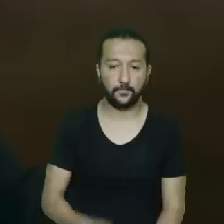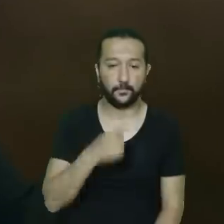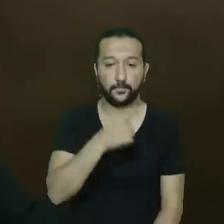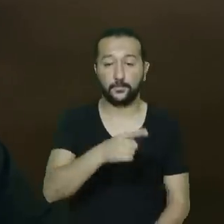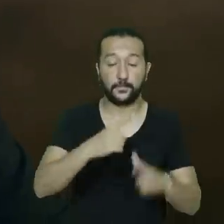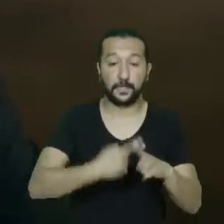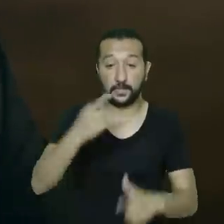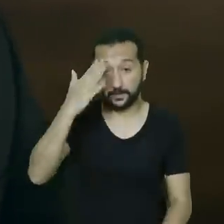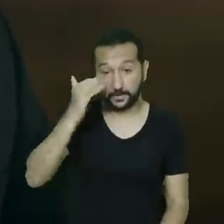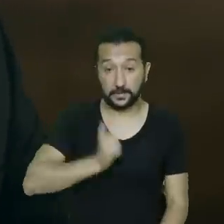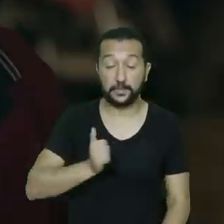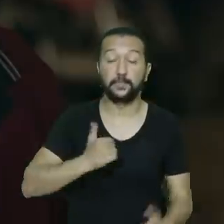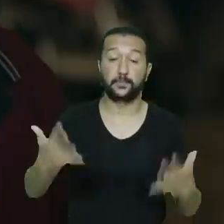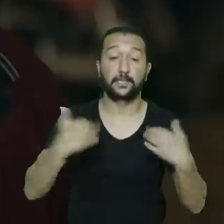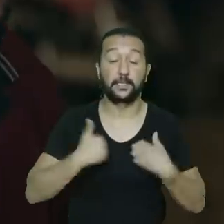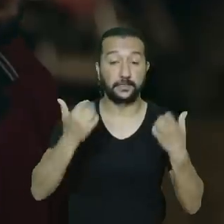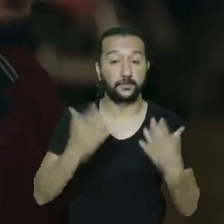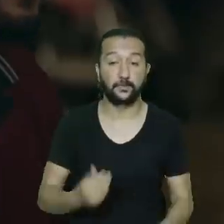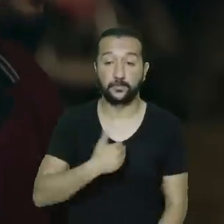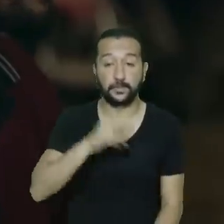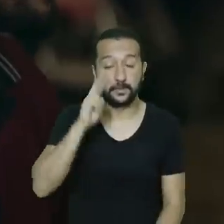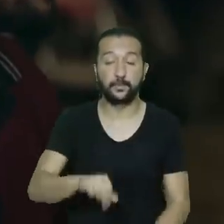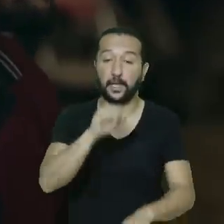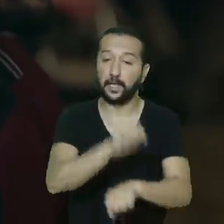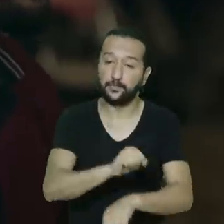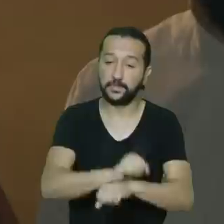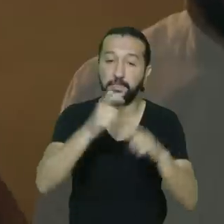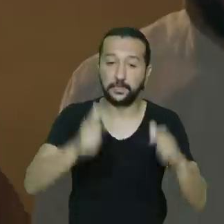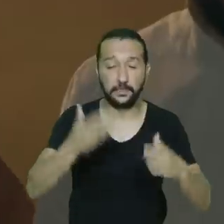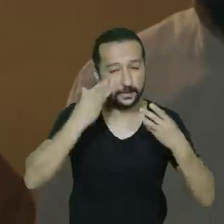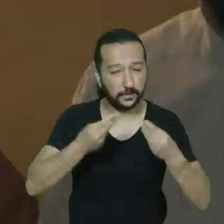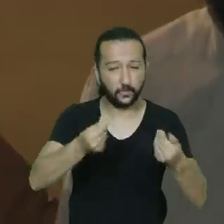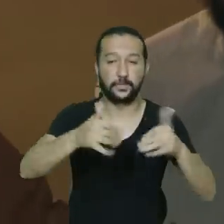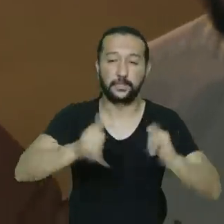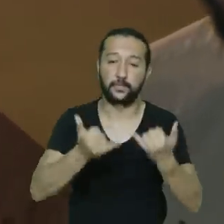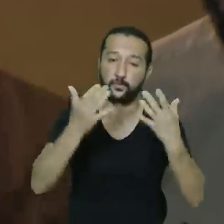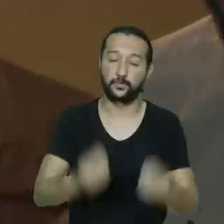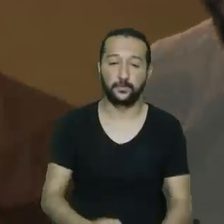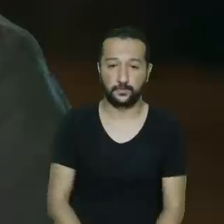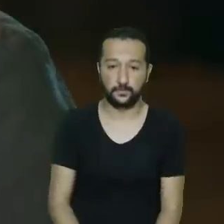Cedden belamızı da yakalayacaklar bizi. Hapus tablandan